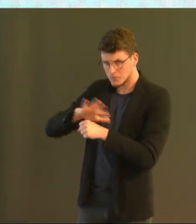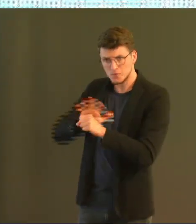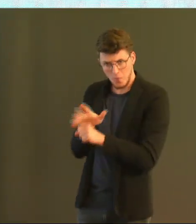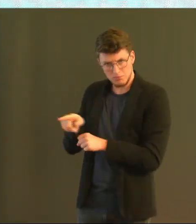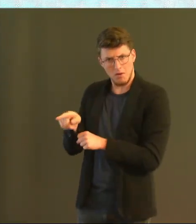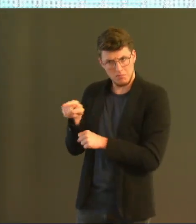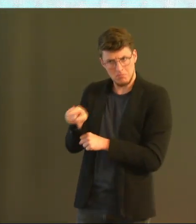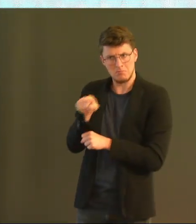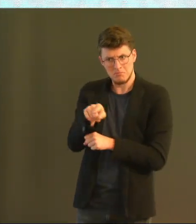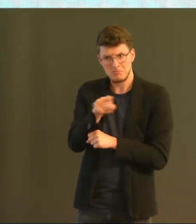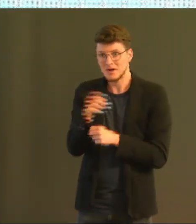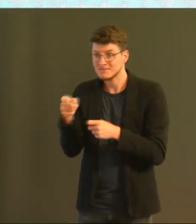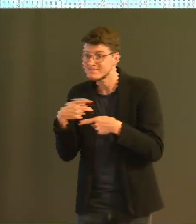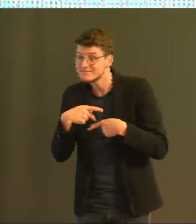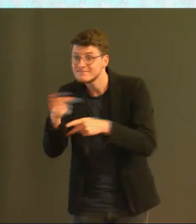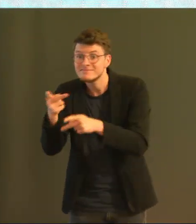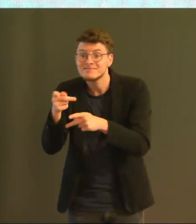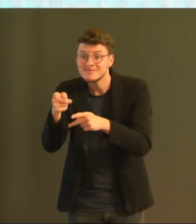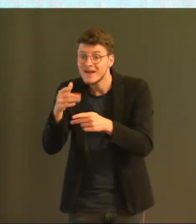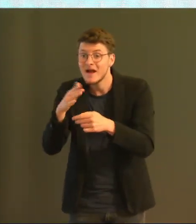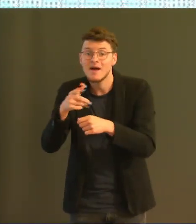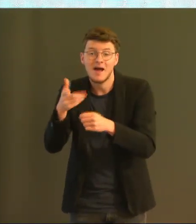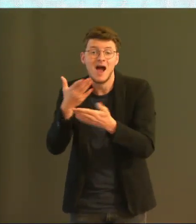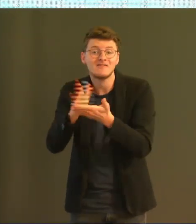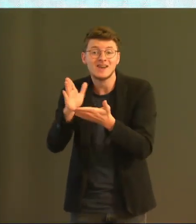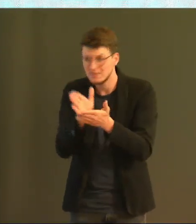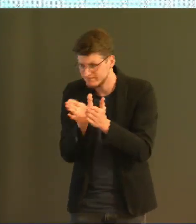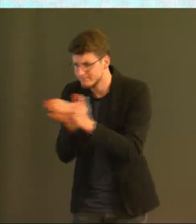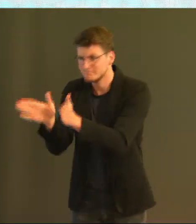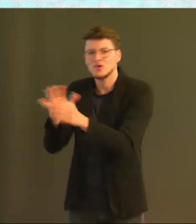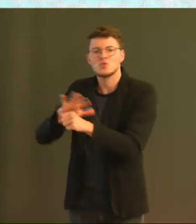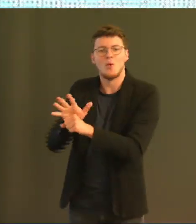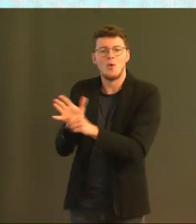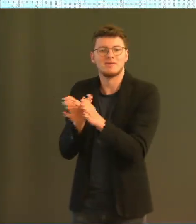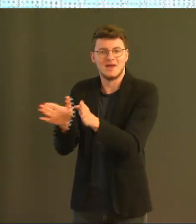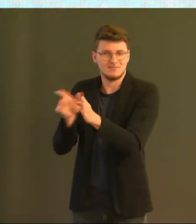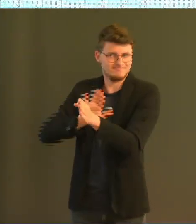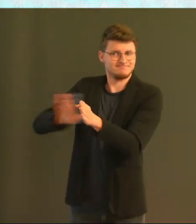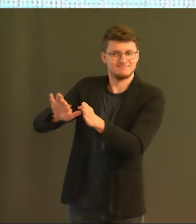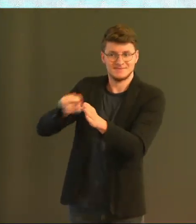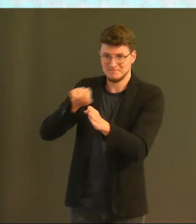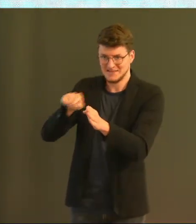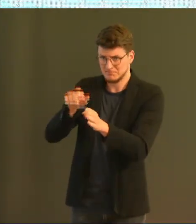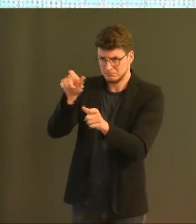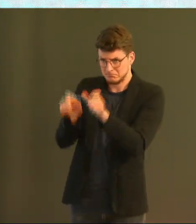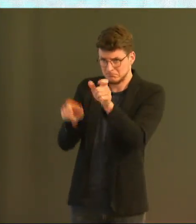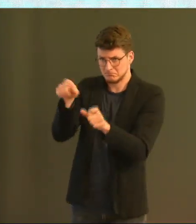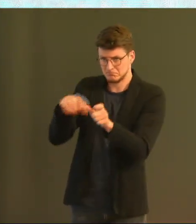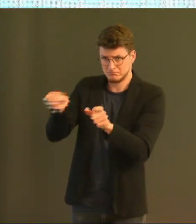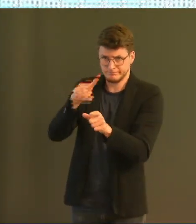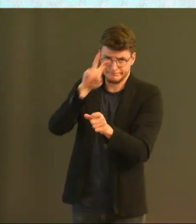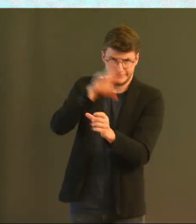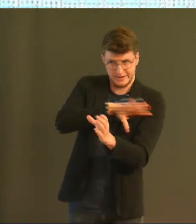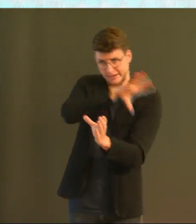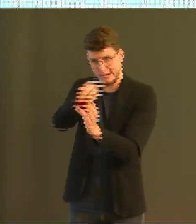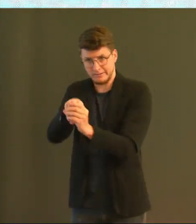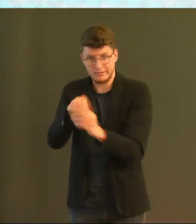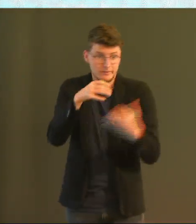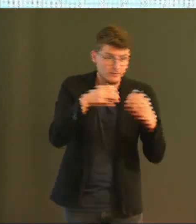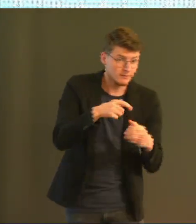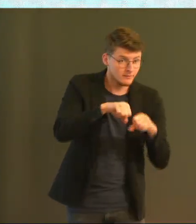en hausse vers des extraits de la baie de patienter berg et et vos